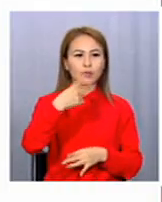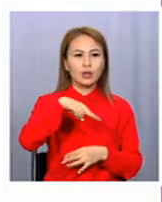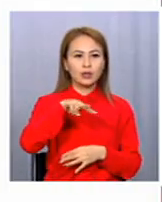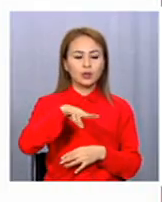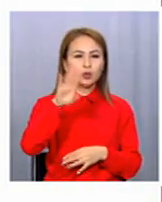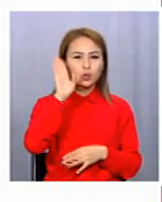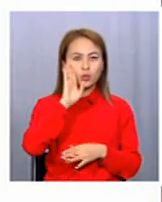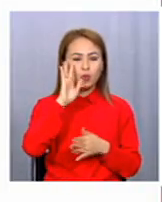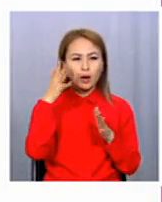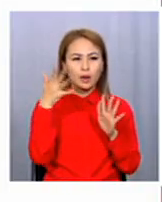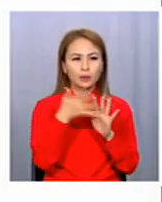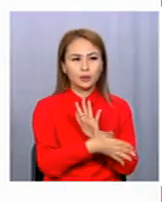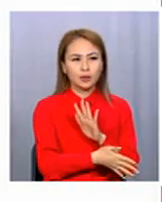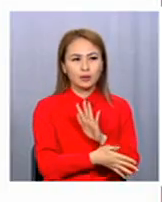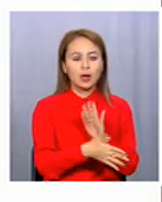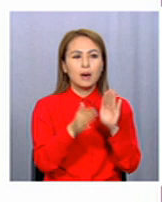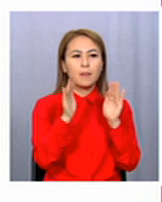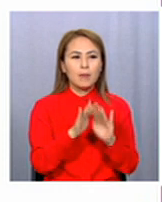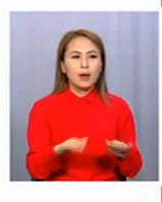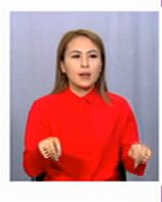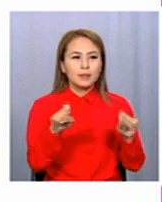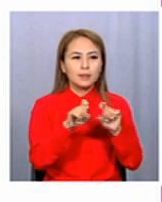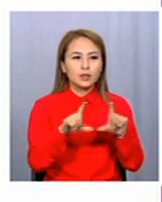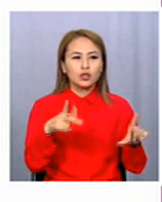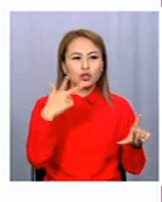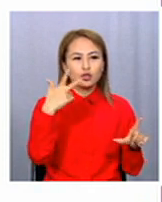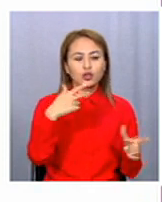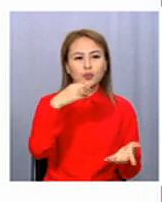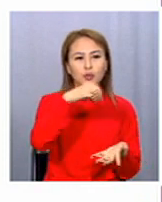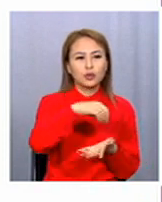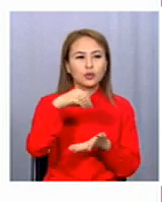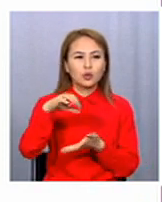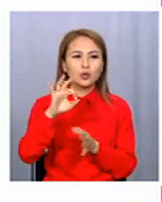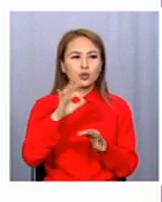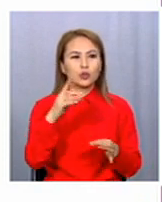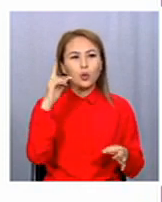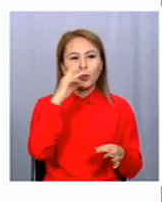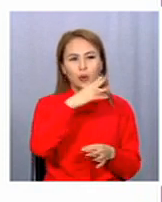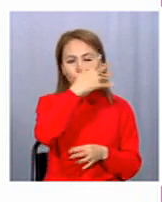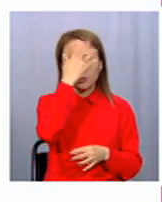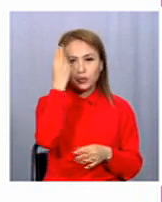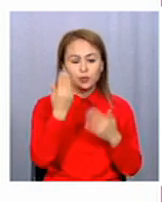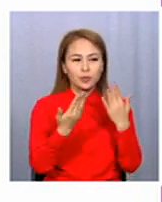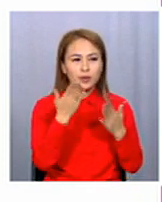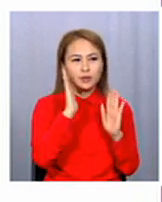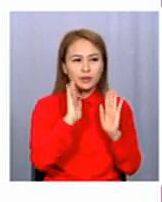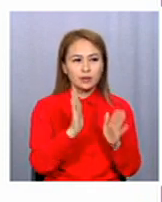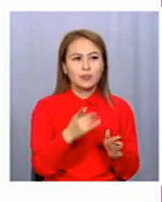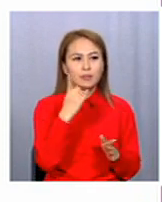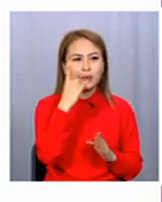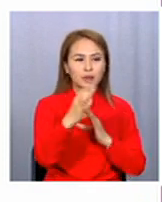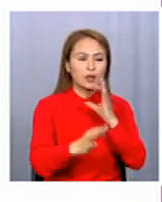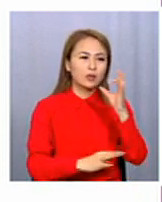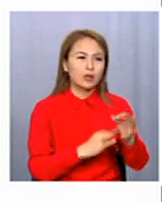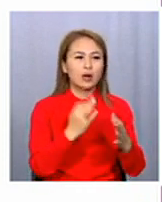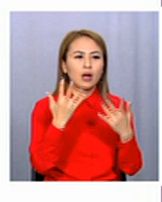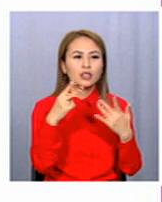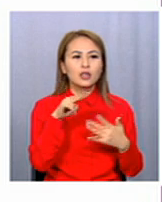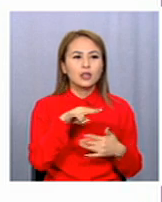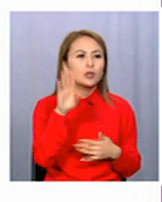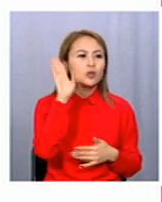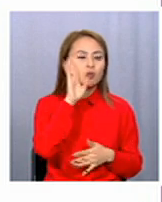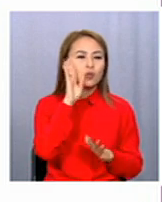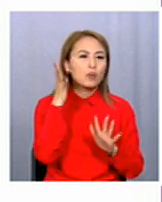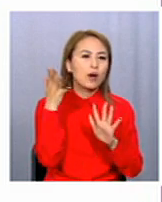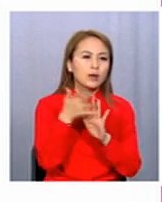кетеді. Балалар мектепте 3 шүмекті дұрыс жаппай ұмытып кетсе, бір тәулікте қанша литр су ағып